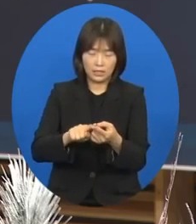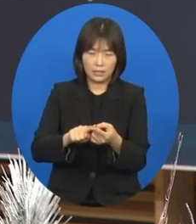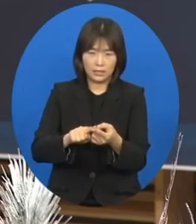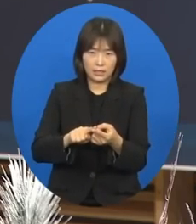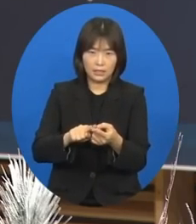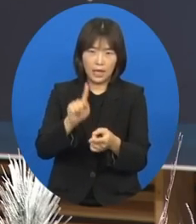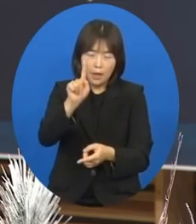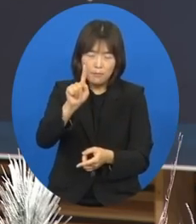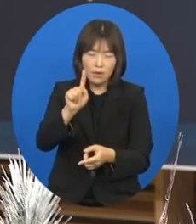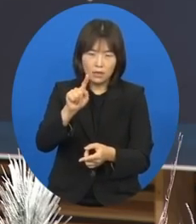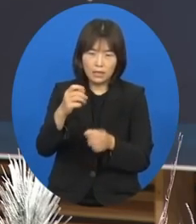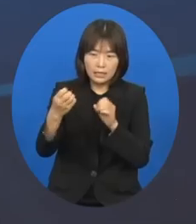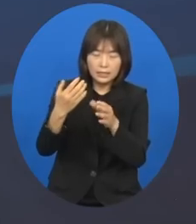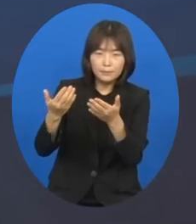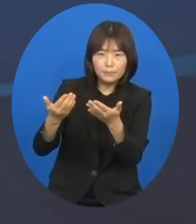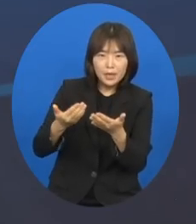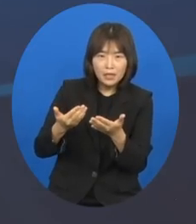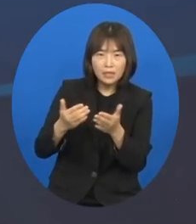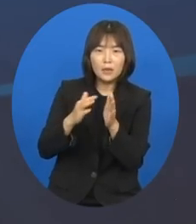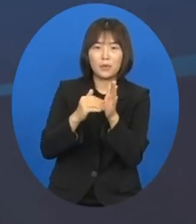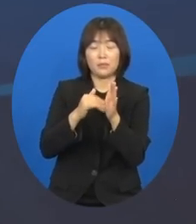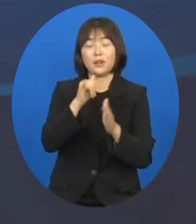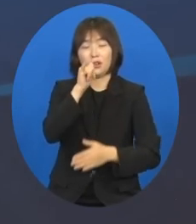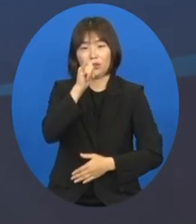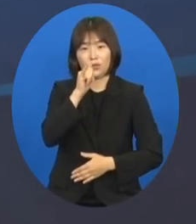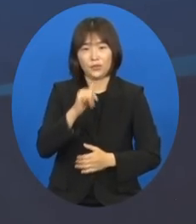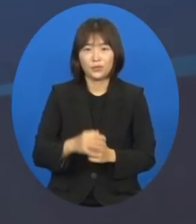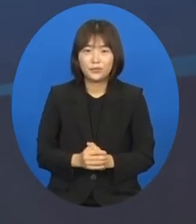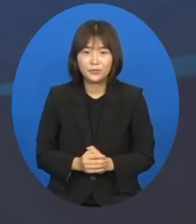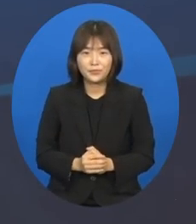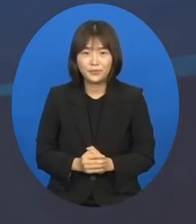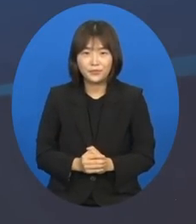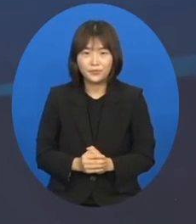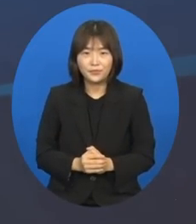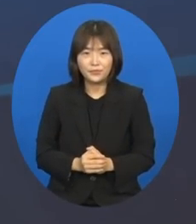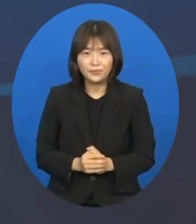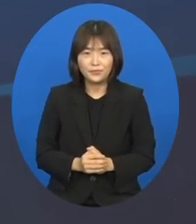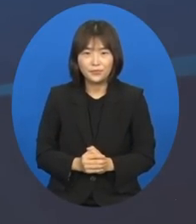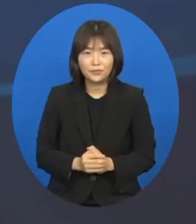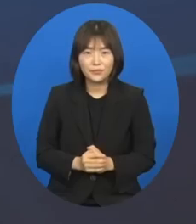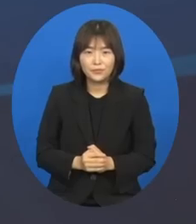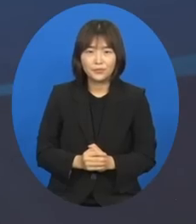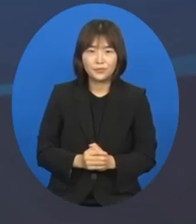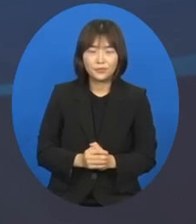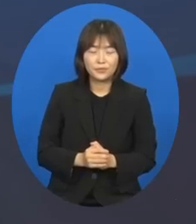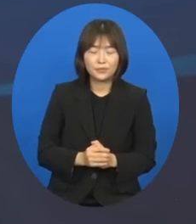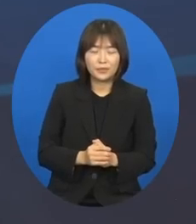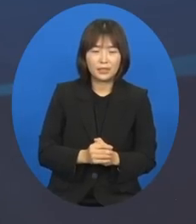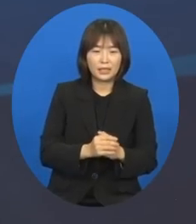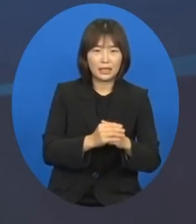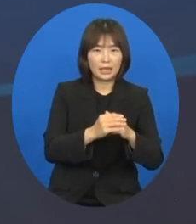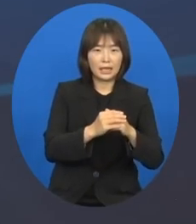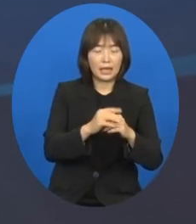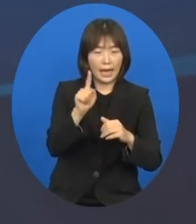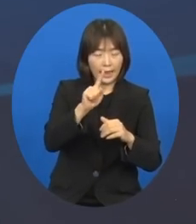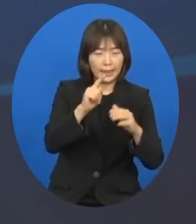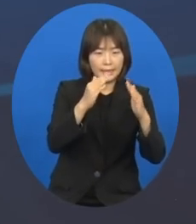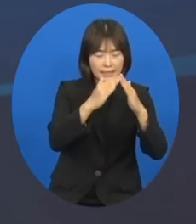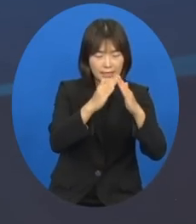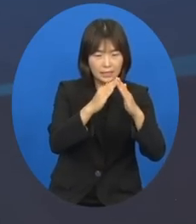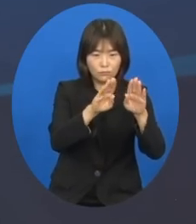그런 비밀이 있습니다 만능 열쇠라 그러죠 어느 집 문만 어느 문만 열리는 열쇠가